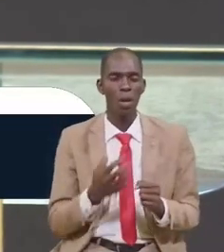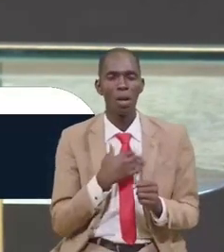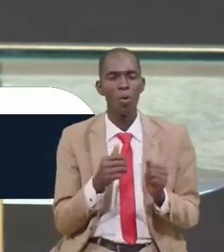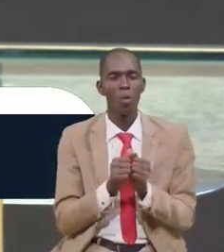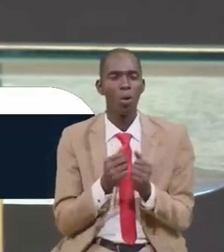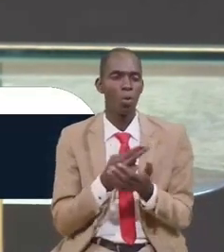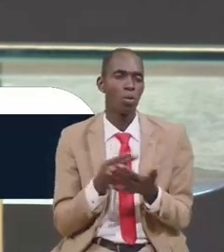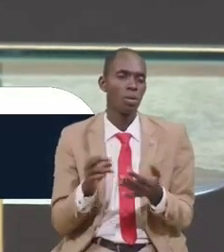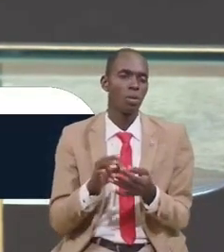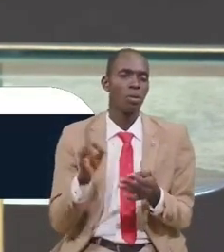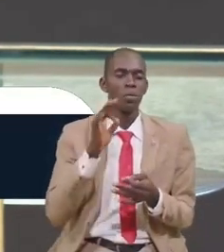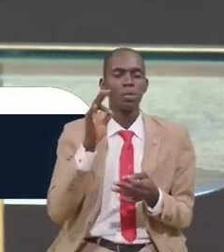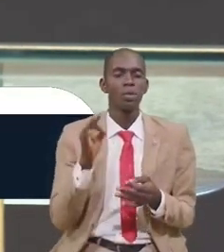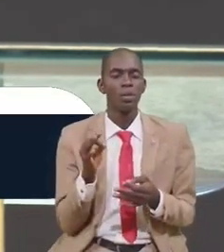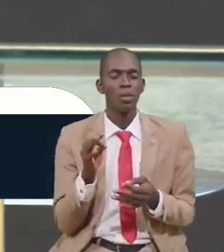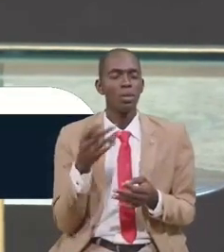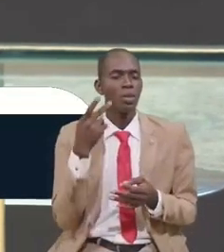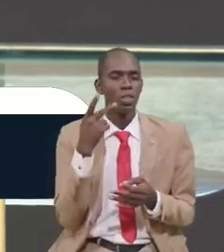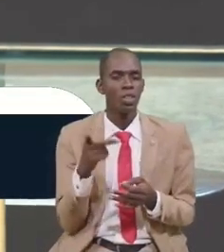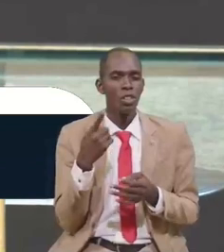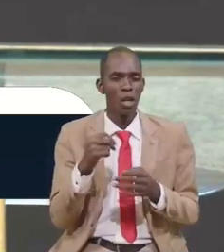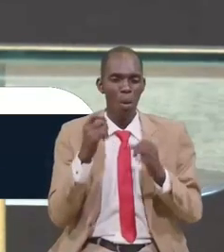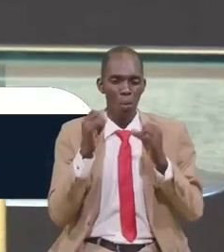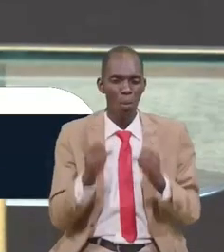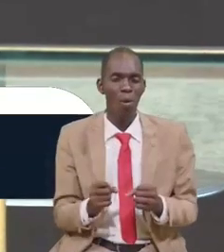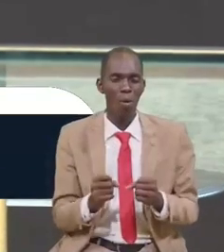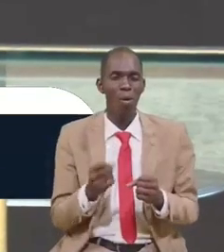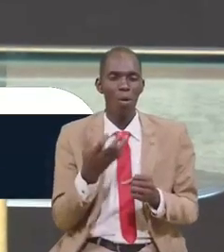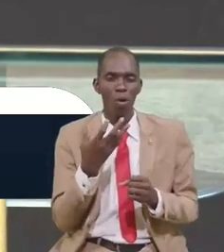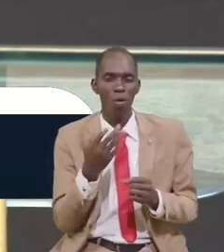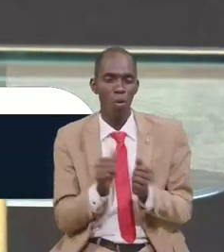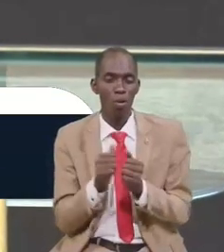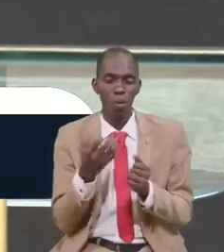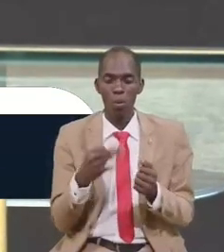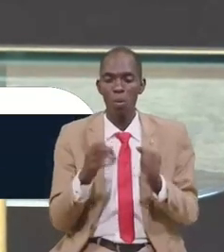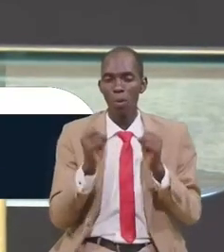la puissance du Saint-Esprit, la puissance de guérison.